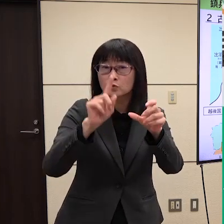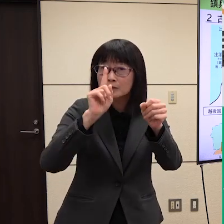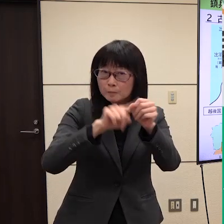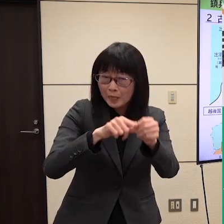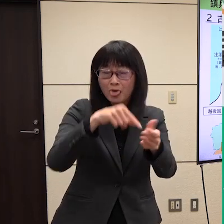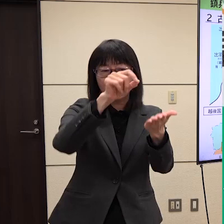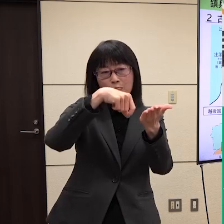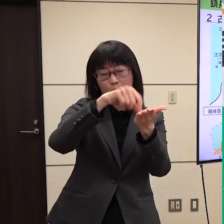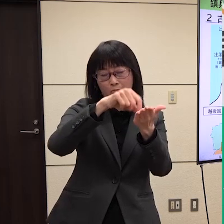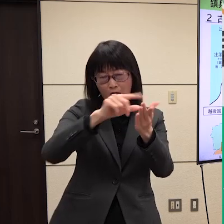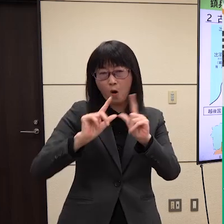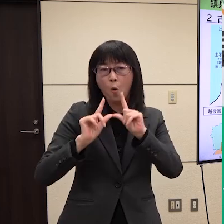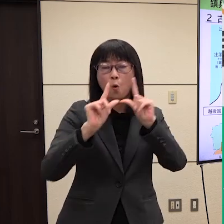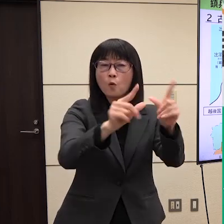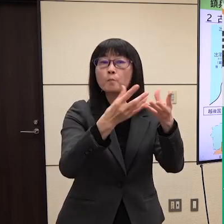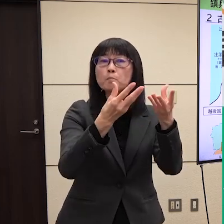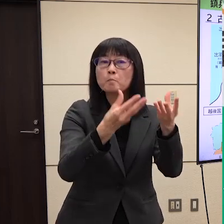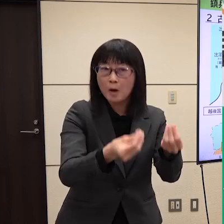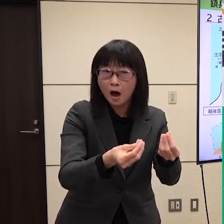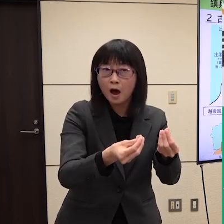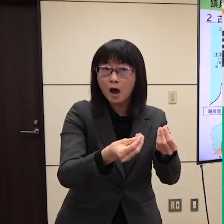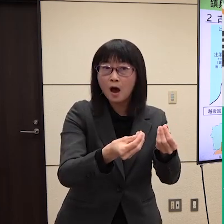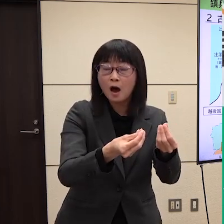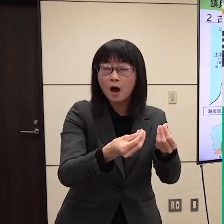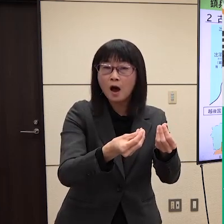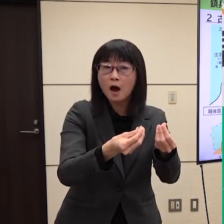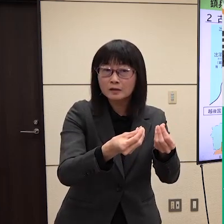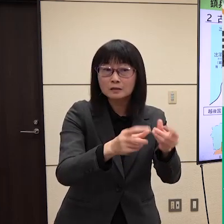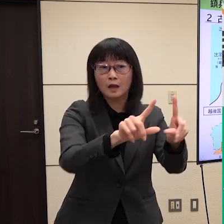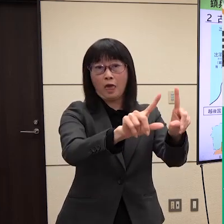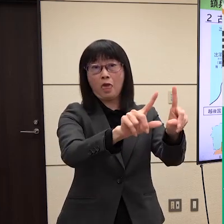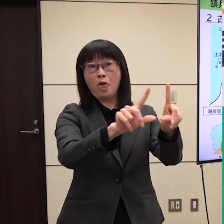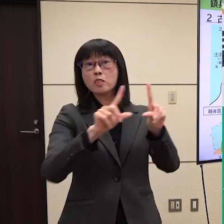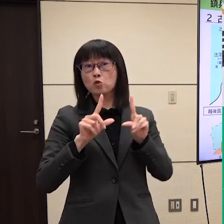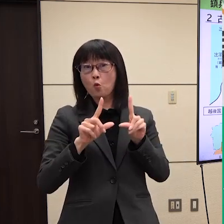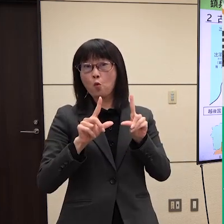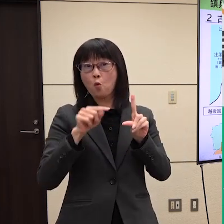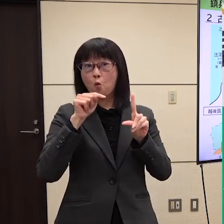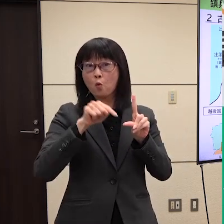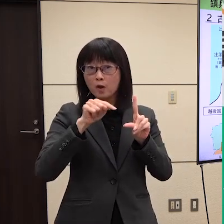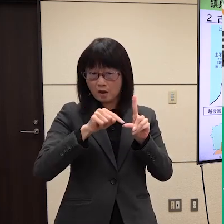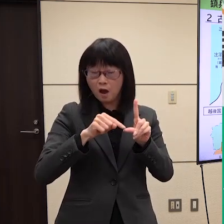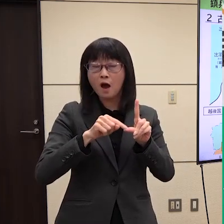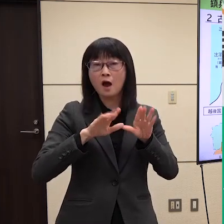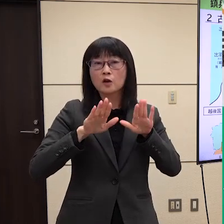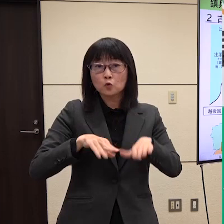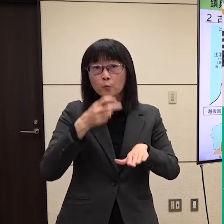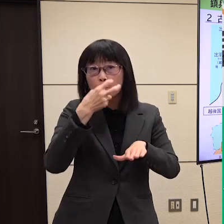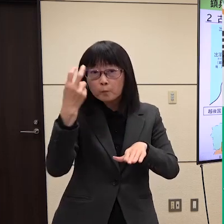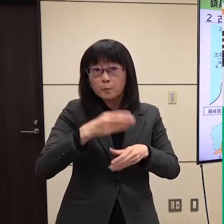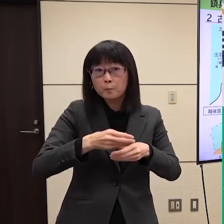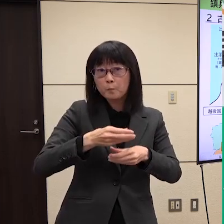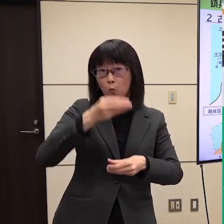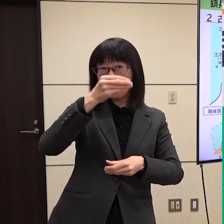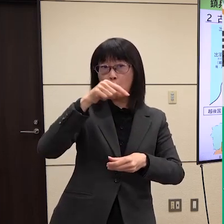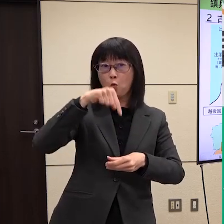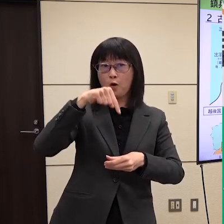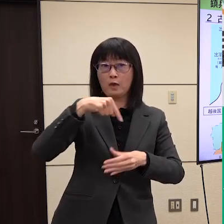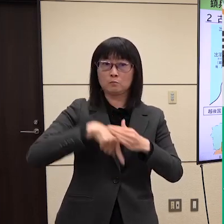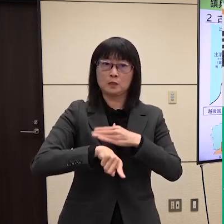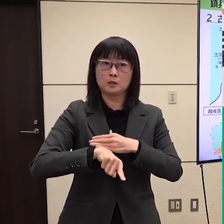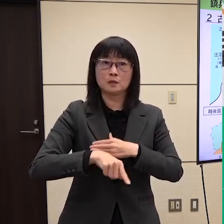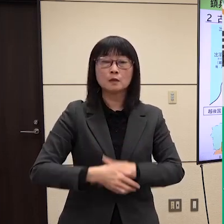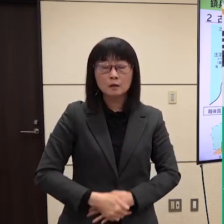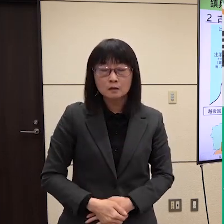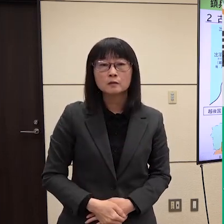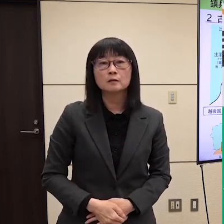その書状に対する返答文が今回の木簡であろうということに、想定されるわけであります